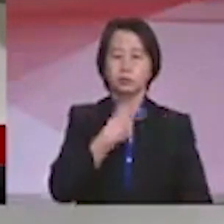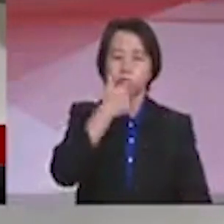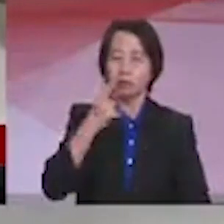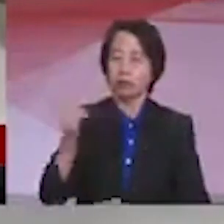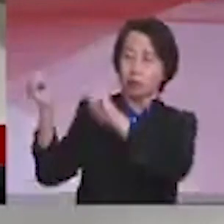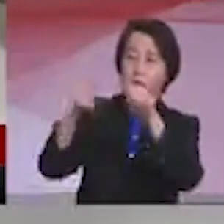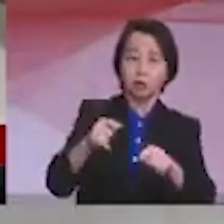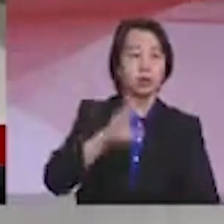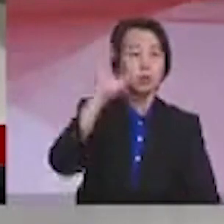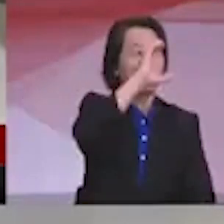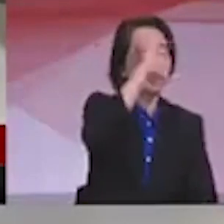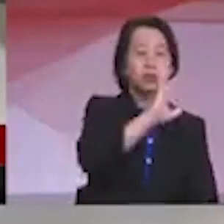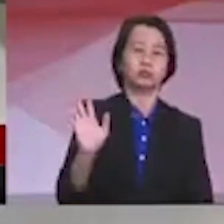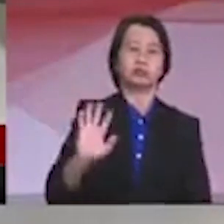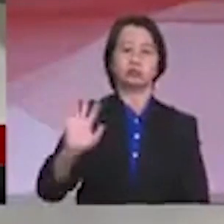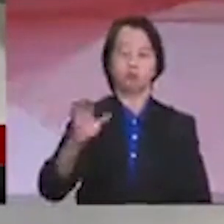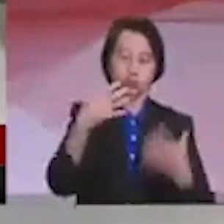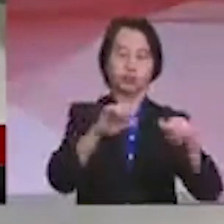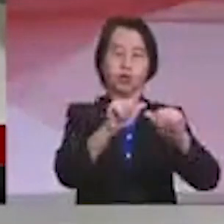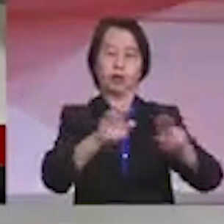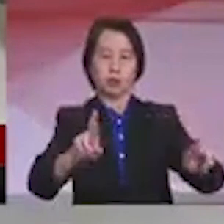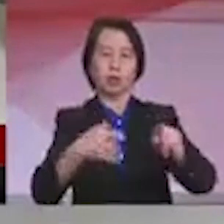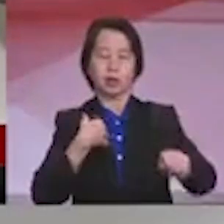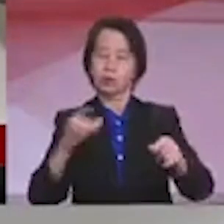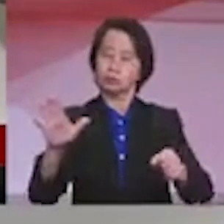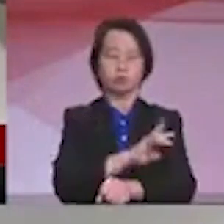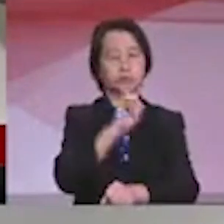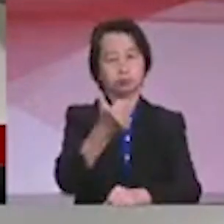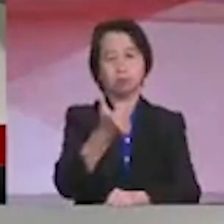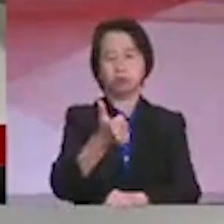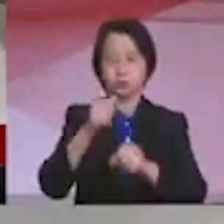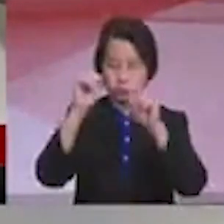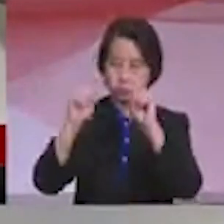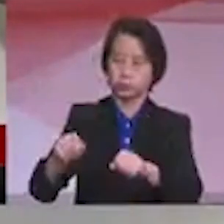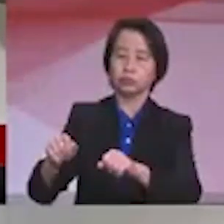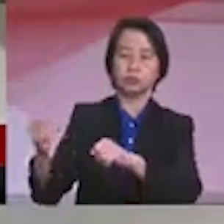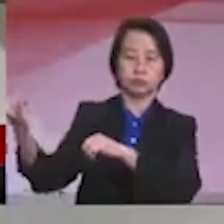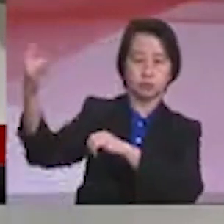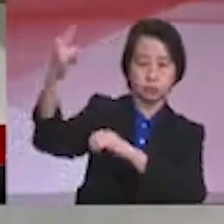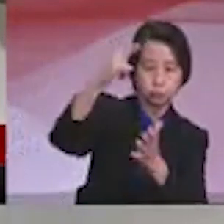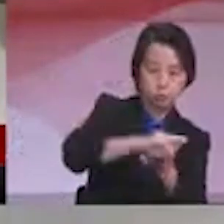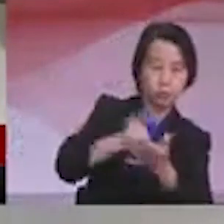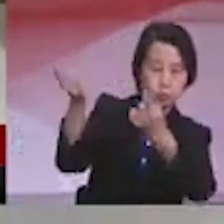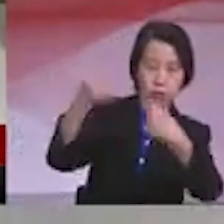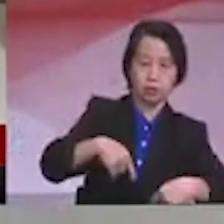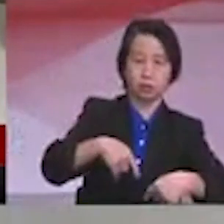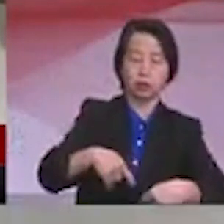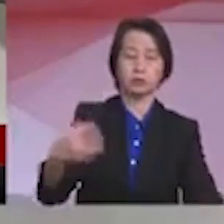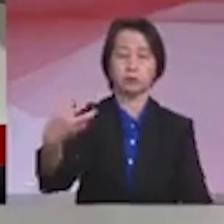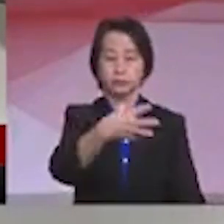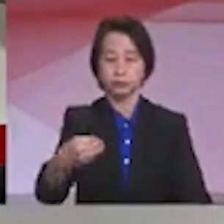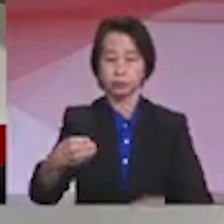mereka datang baru nak mencari rumah kediaman. Semua dah komplit baru kita benarkan mereka datang.